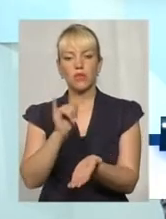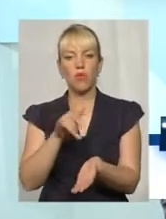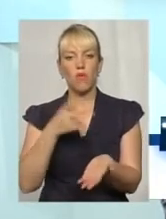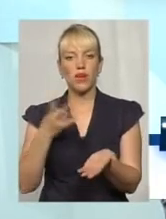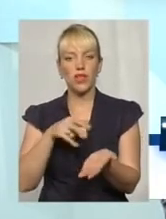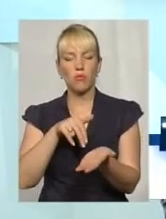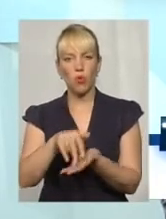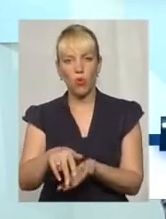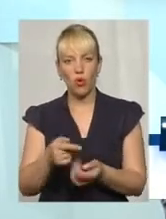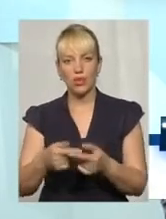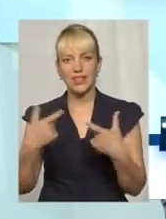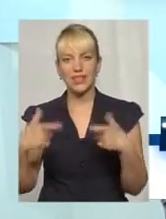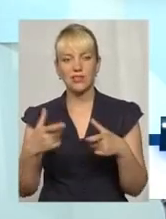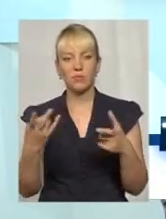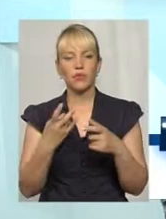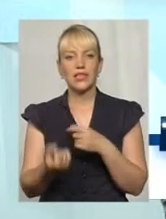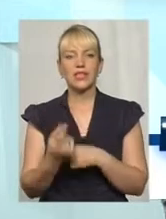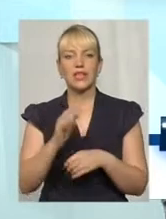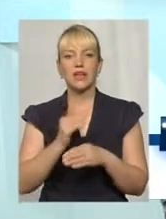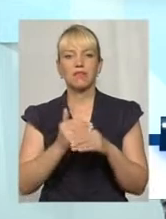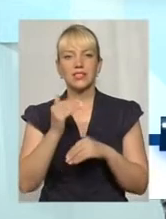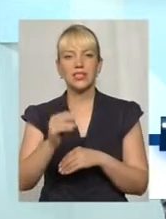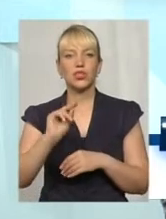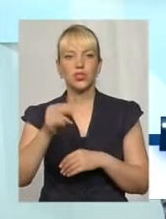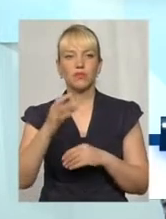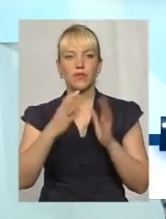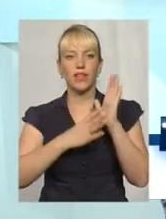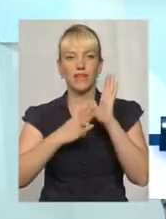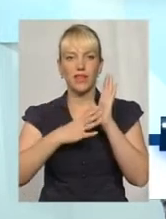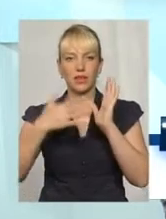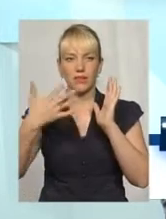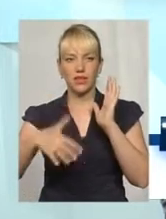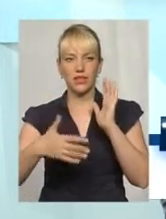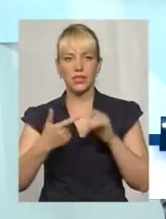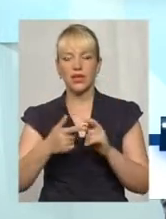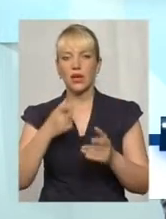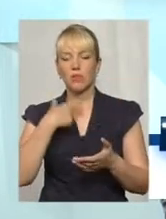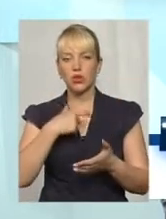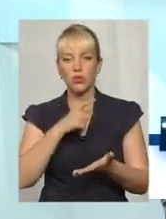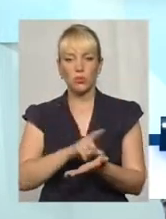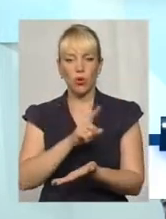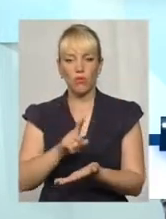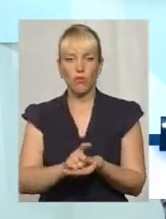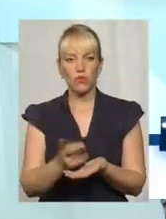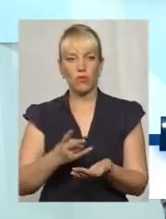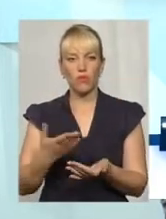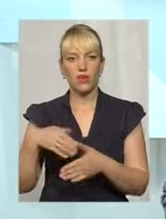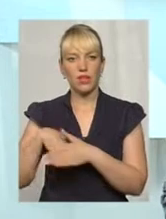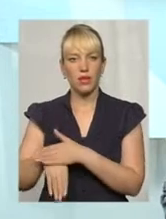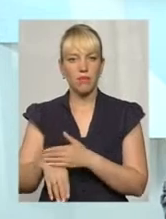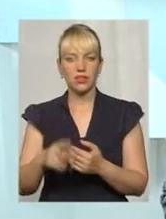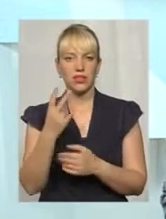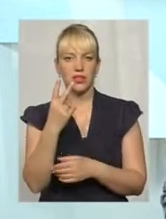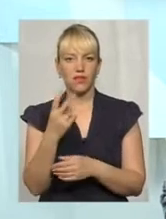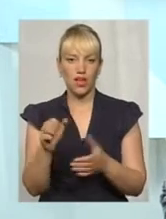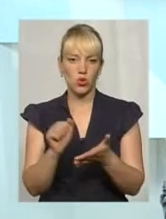проходити тестування, вона повинна з'явитися не пізніше, ніж о 9:50. При собі обов'язково вона повинна мати два основних документи,